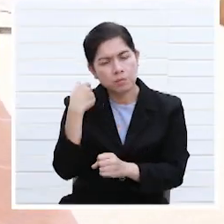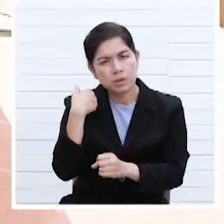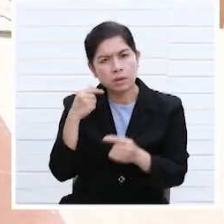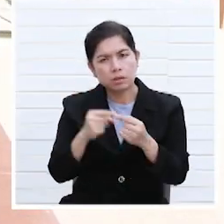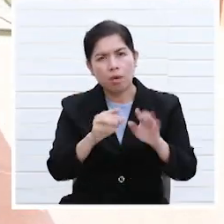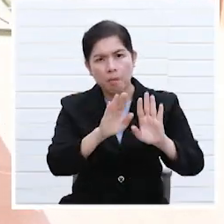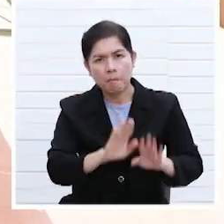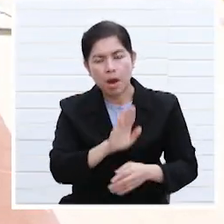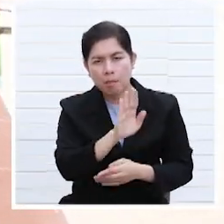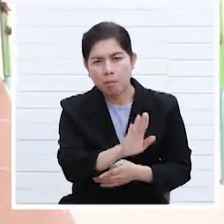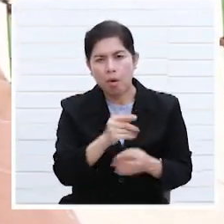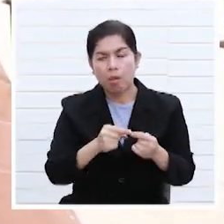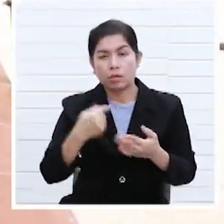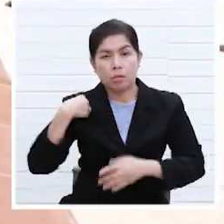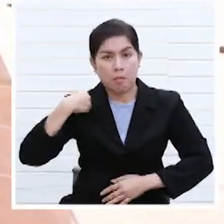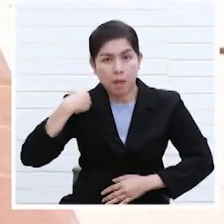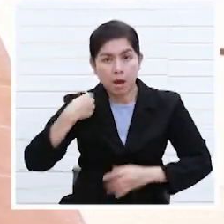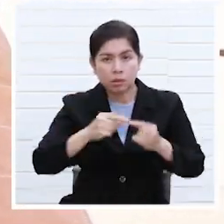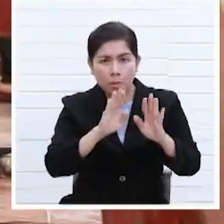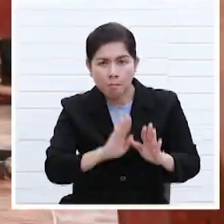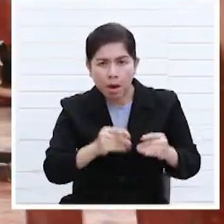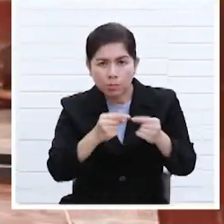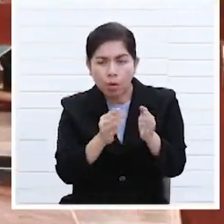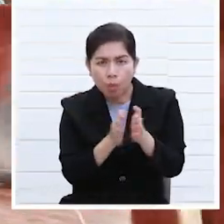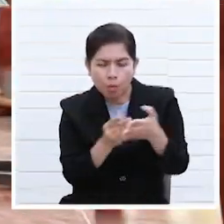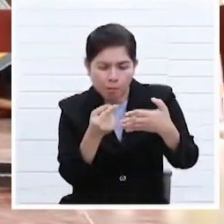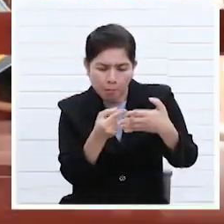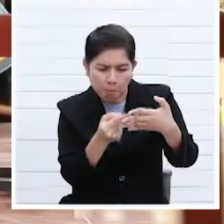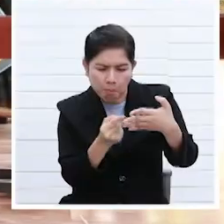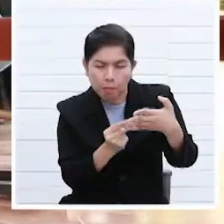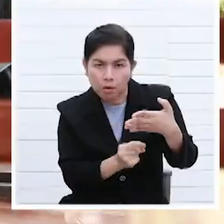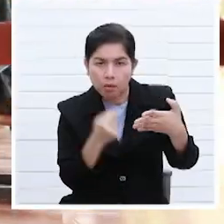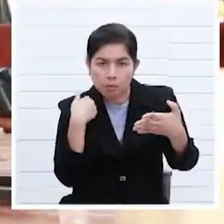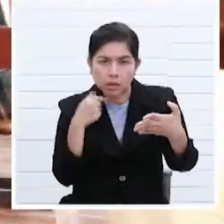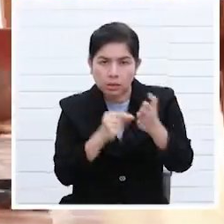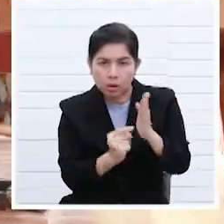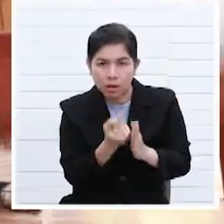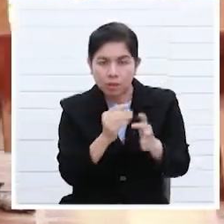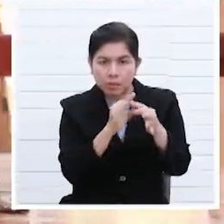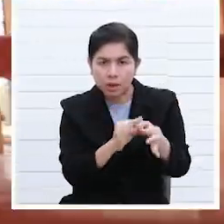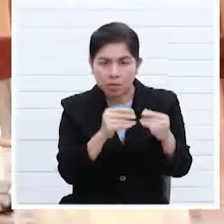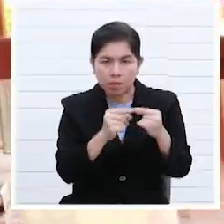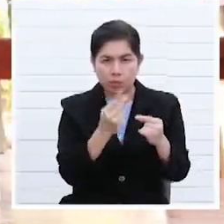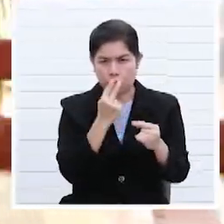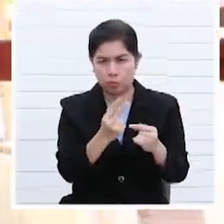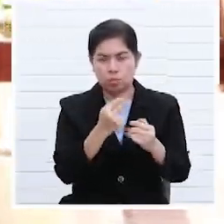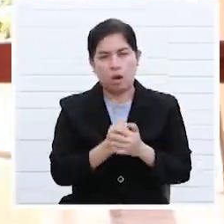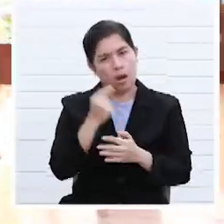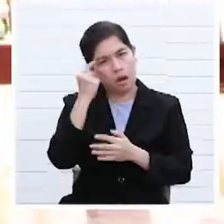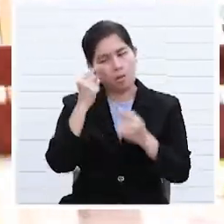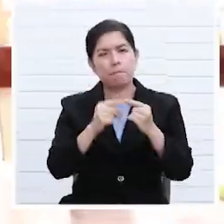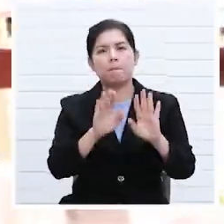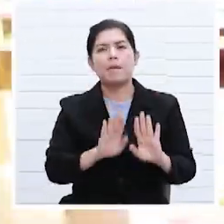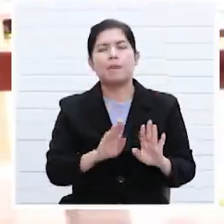จะต้องกี่ลำจะต้องกี่ขีดอย่างเงี้ยค่ะเพราะว่าการ ขั้นตอนมันต้องเริ่มมาจากการขนเลย